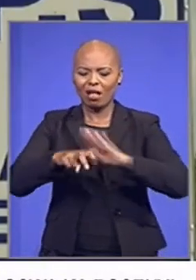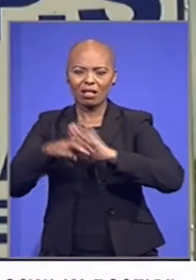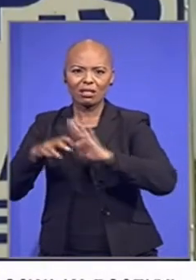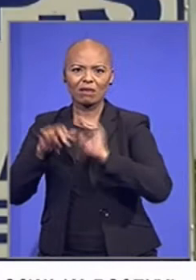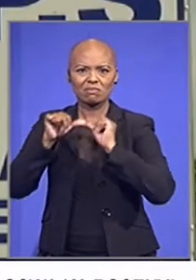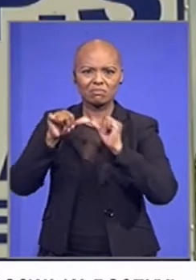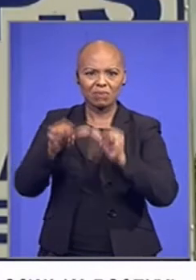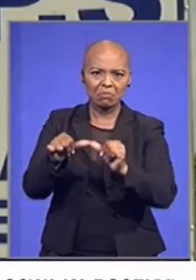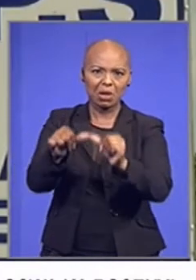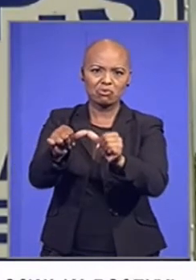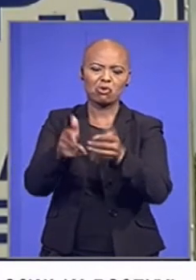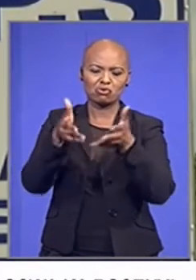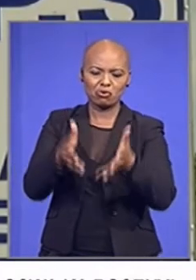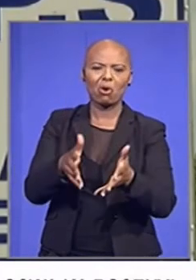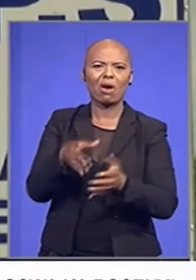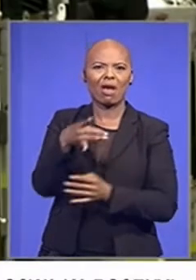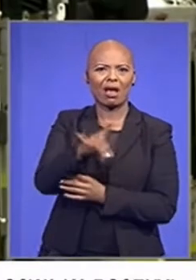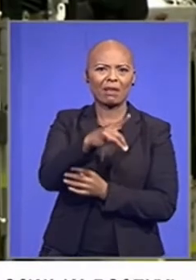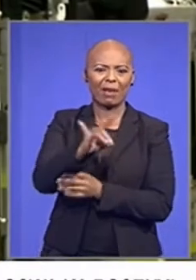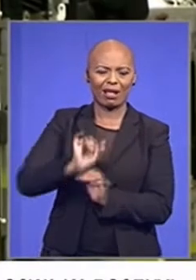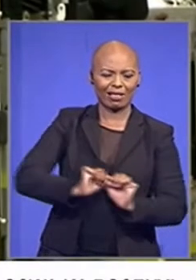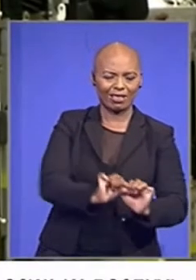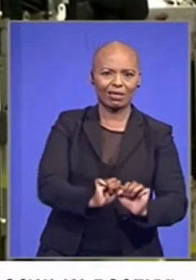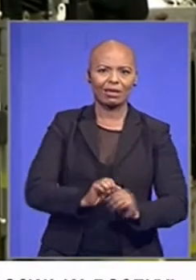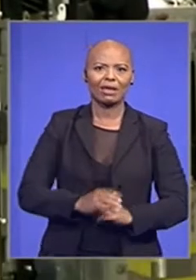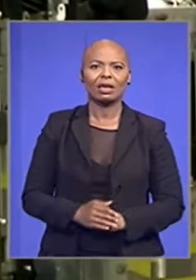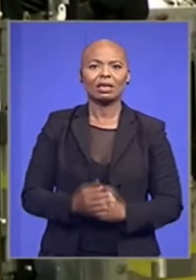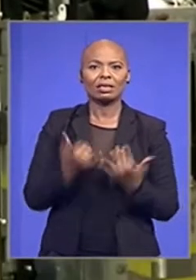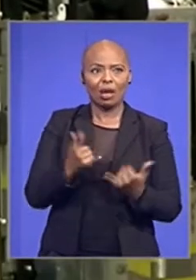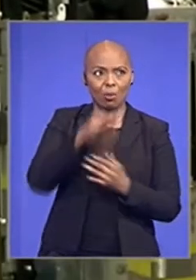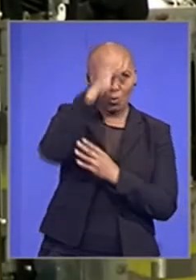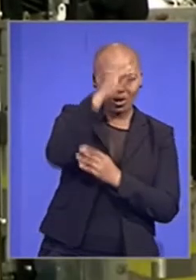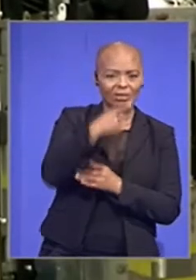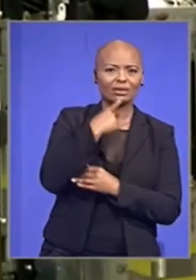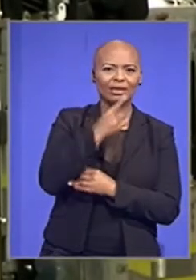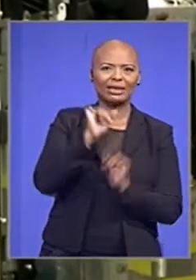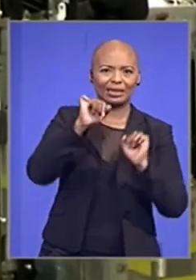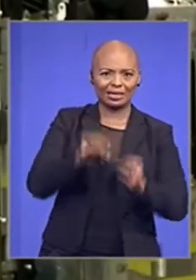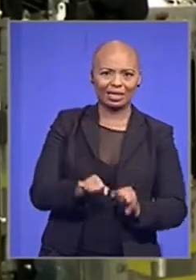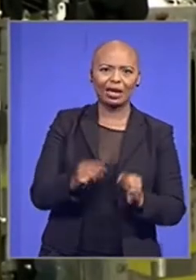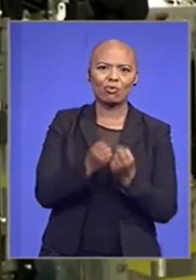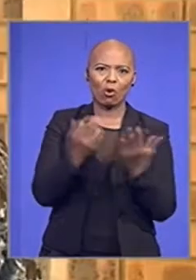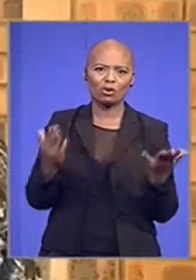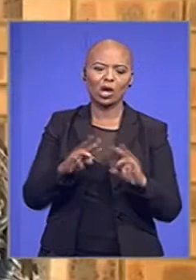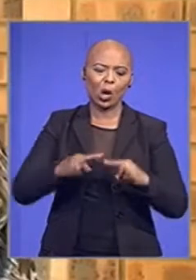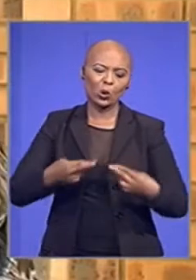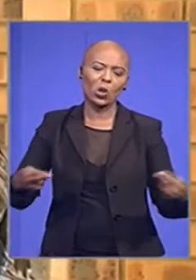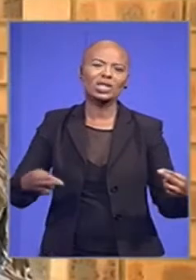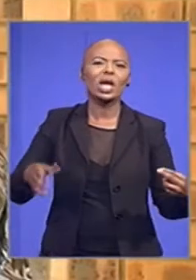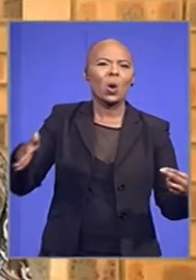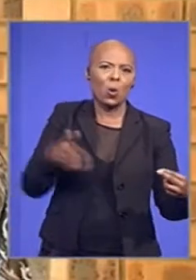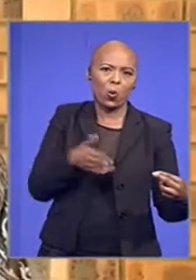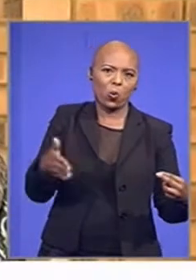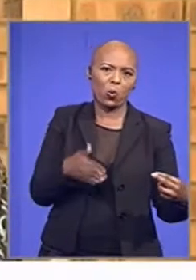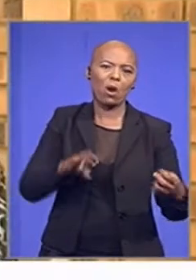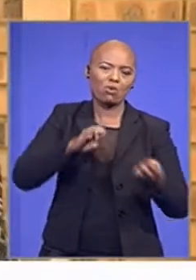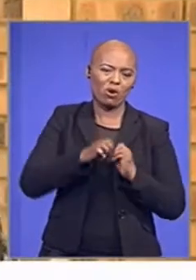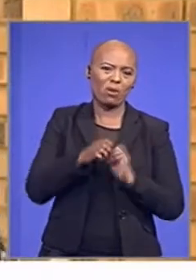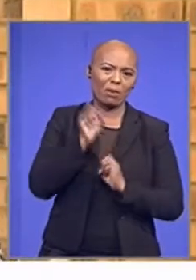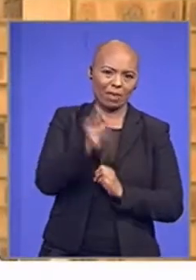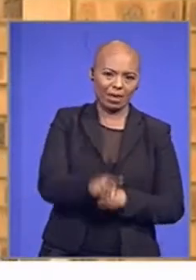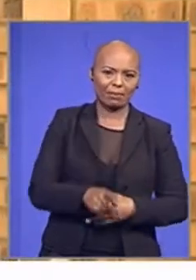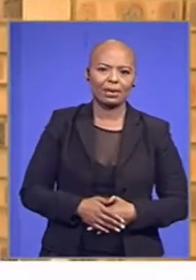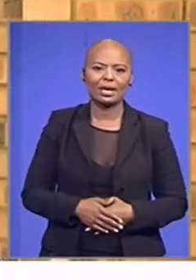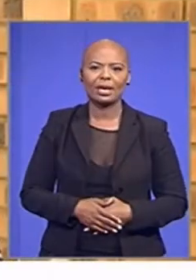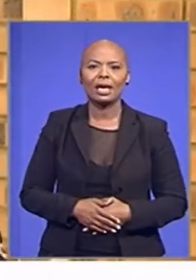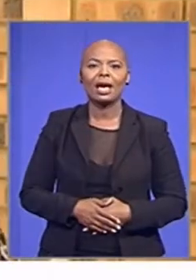sepolesa provinceng le dumetse hore pharela e kgolo ke kgaello ya disebediswa. Kgwedi o tloa jwale ke tla tlisa dibene tse